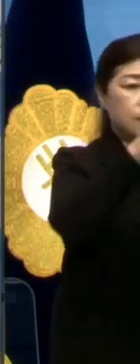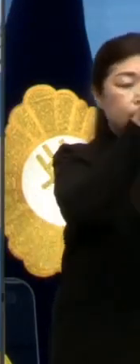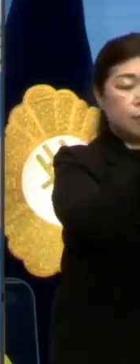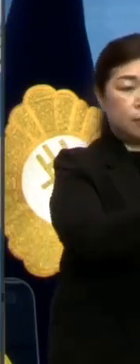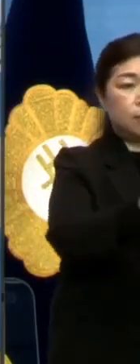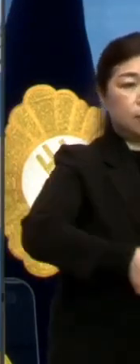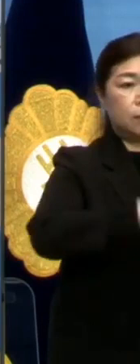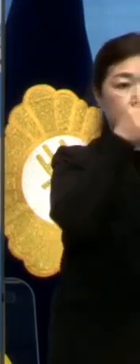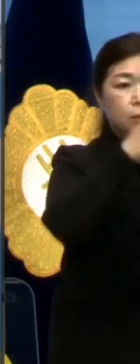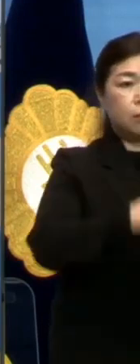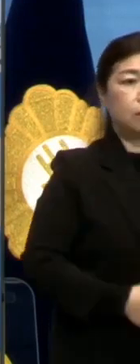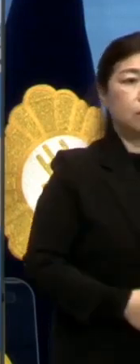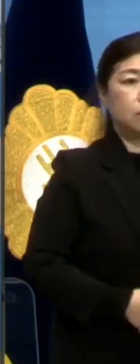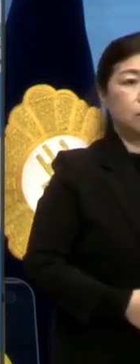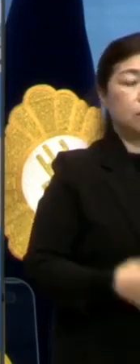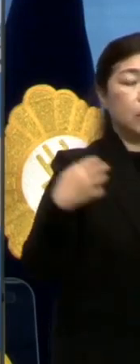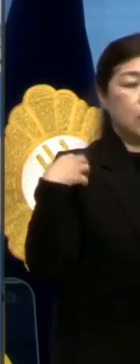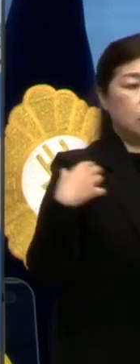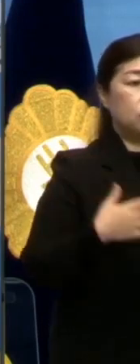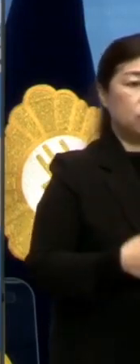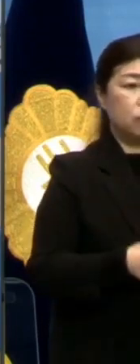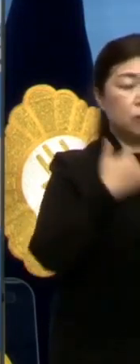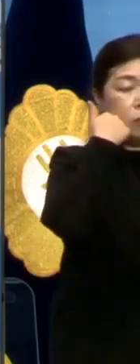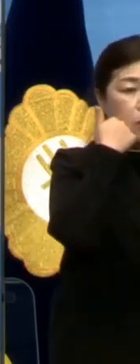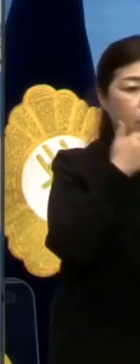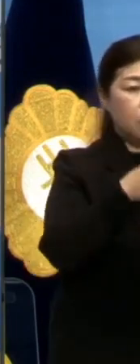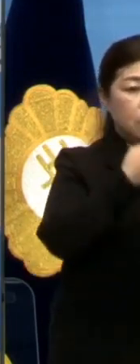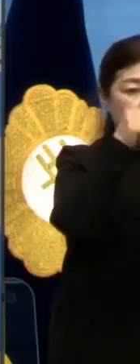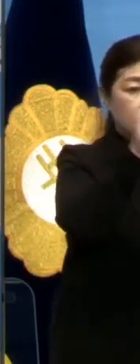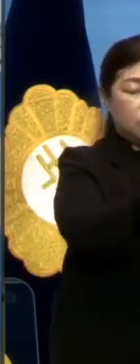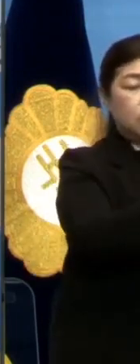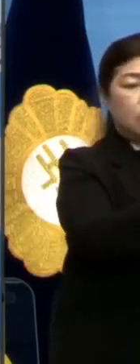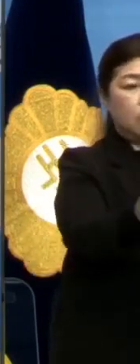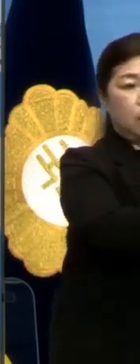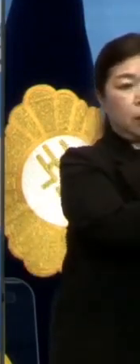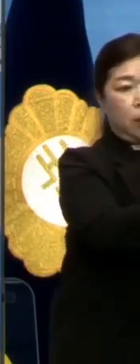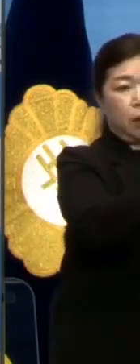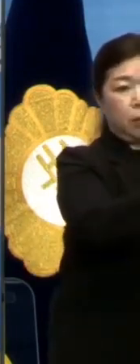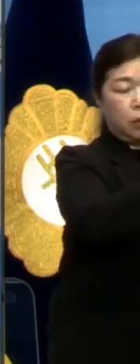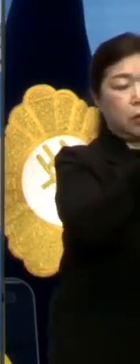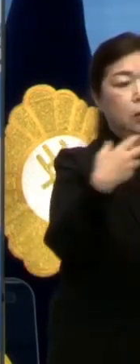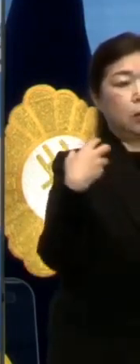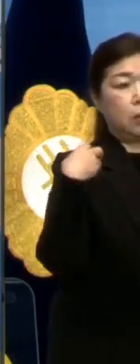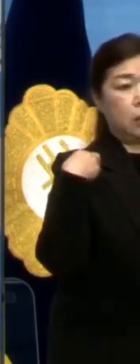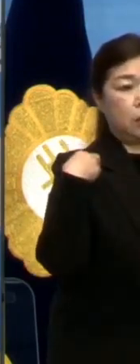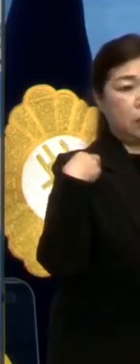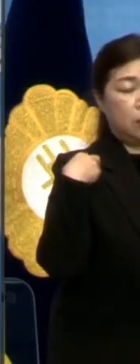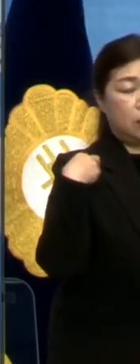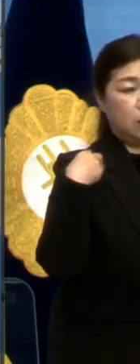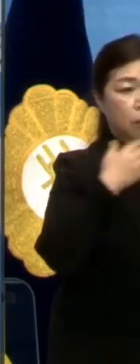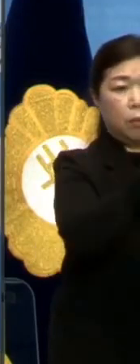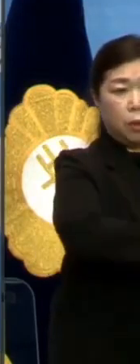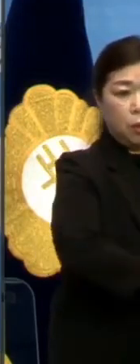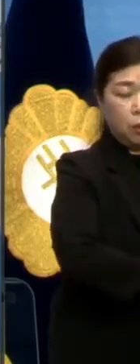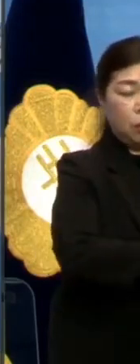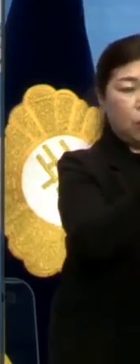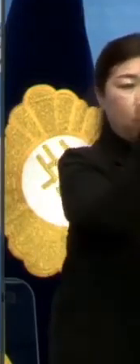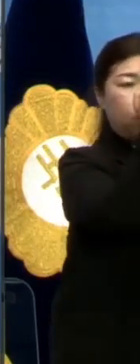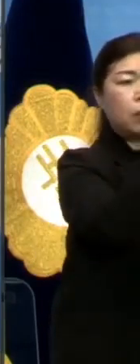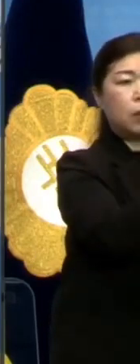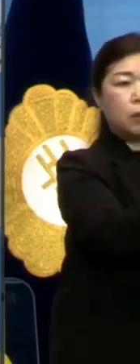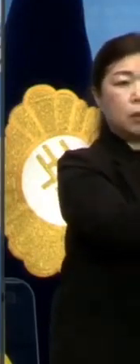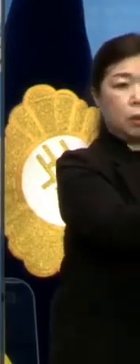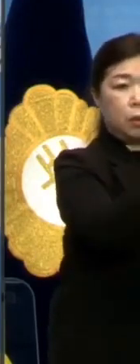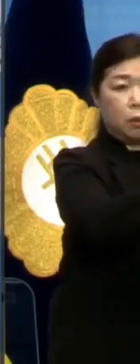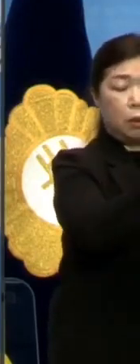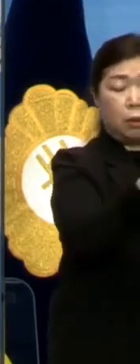해야 합니다. 책임 주체인 발주처의 의무를 제외하는 것은 원청이 아닌 하청 업체에